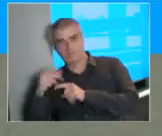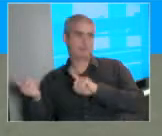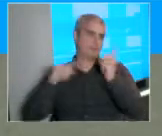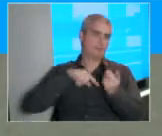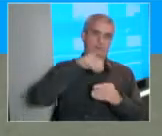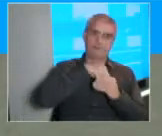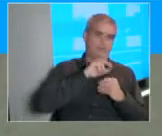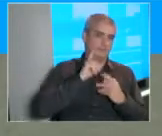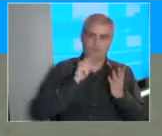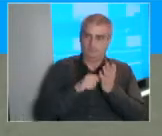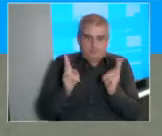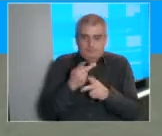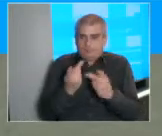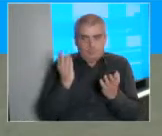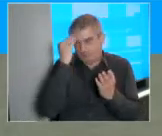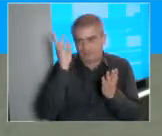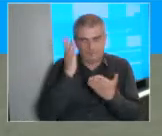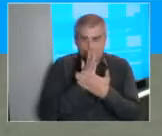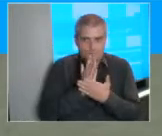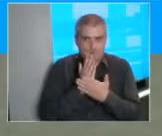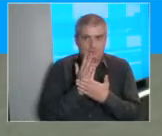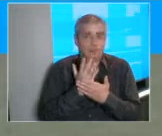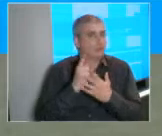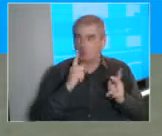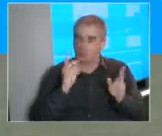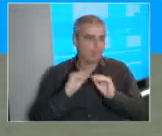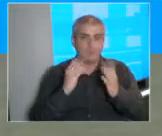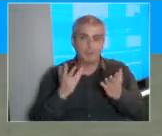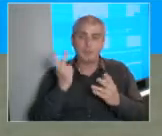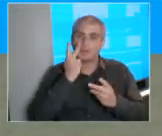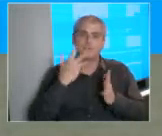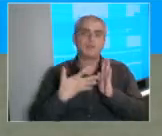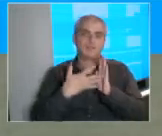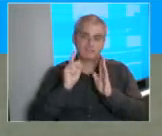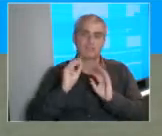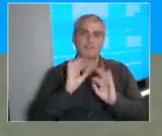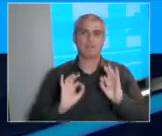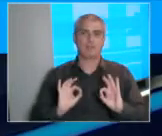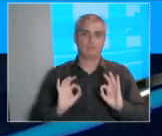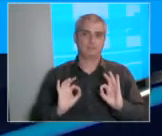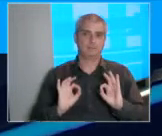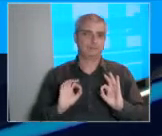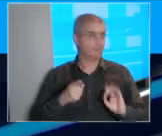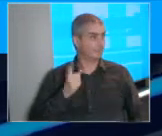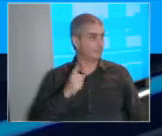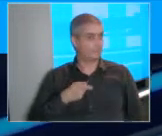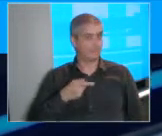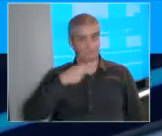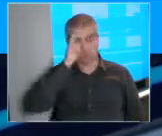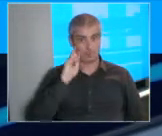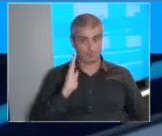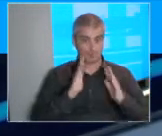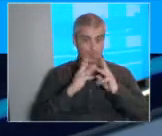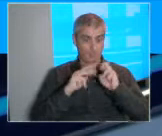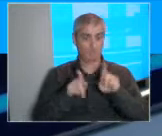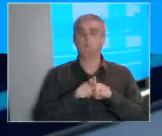ולילה אחד אצל האם, כי הבית ספר לא יכול להיות באמצע. נכון. אז זה לא יהיה פרקטי. כמובן שהמבחן הוא גם צריך להיות פרקטי. זה מחייב בעצם את ההורים לגור